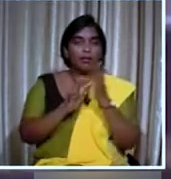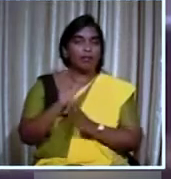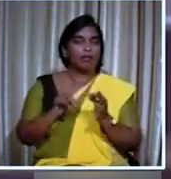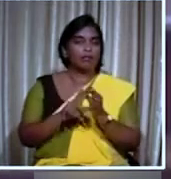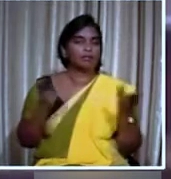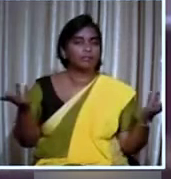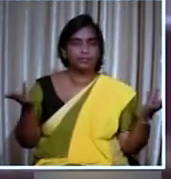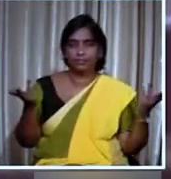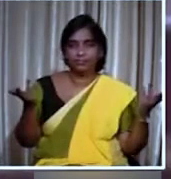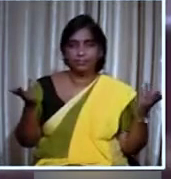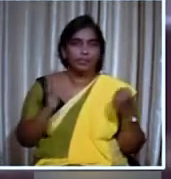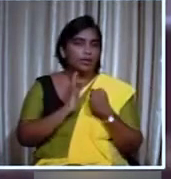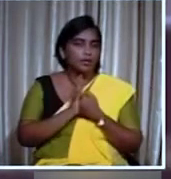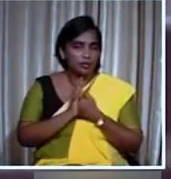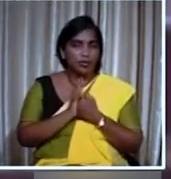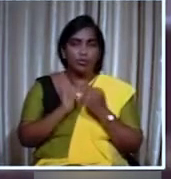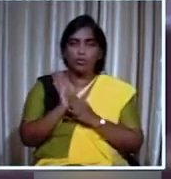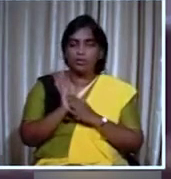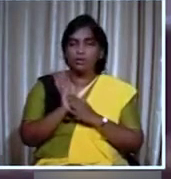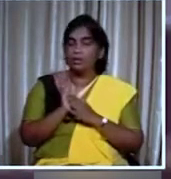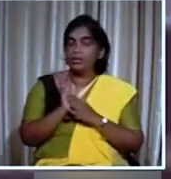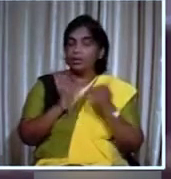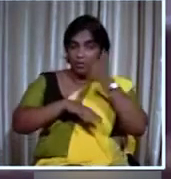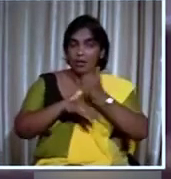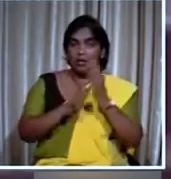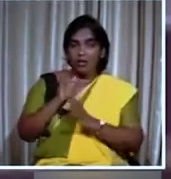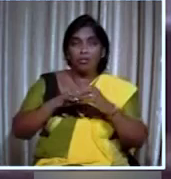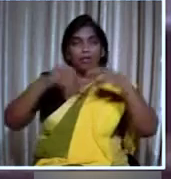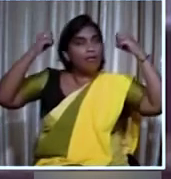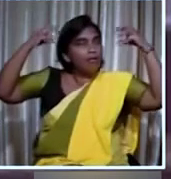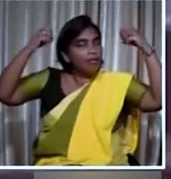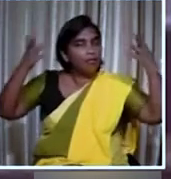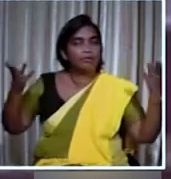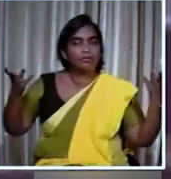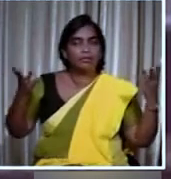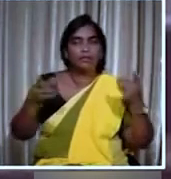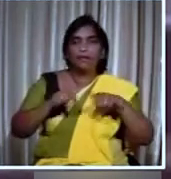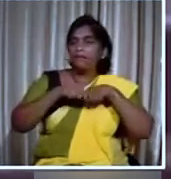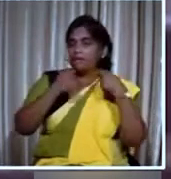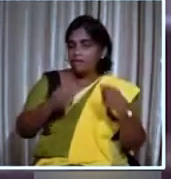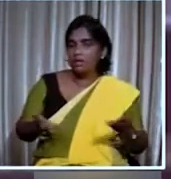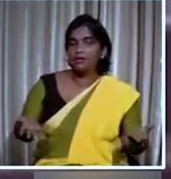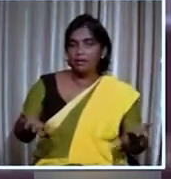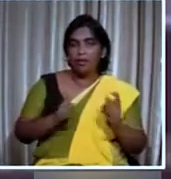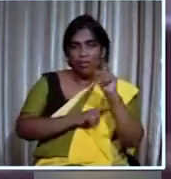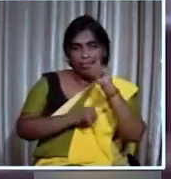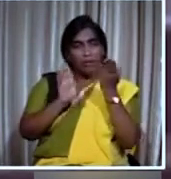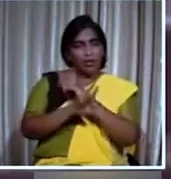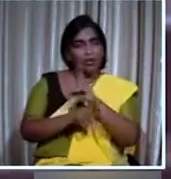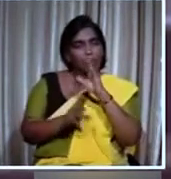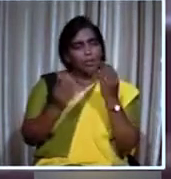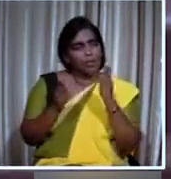වෙලා තියෙනවා. දරු මුලසන ඔබ වන මන්ත්‍රීතුමියනි ඇත්තට මේ ලයිට් මේ කරන වියදම පාර්ලිමේන්තුවේ මම එදත් කිව්වා වගේ